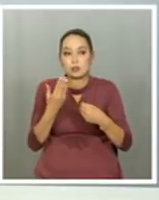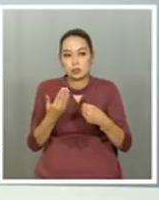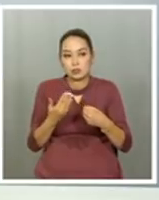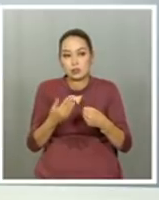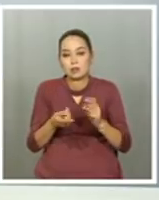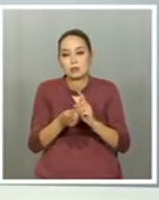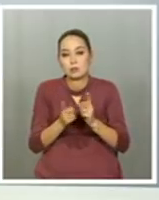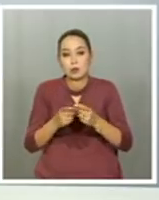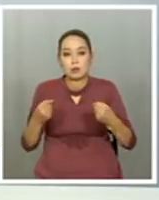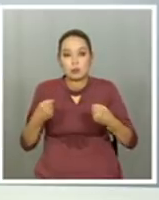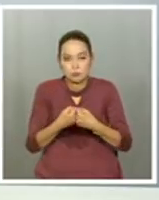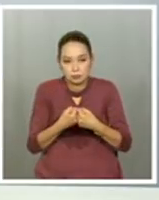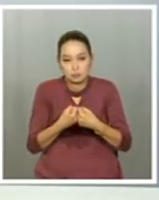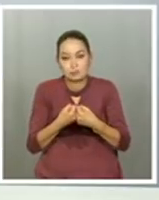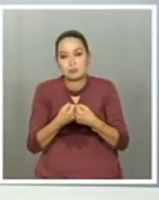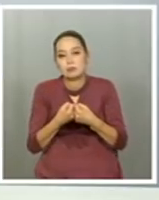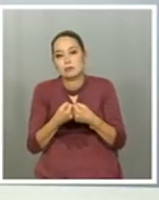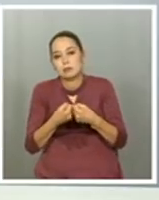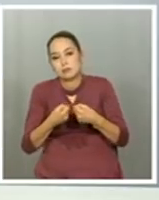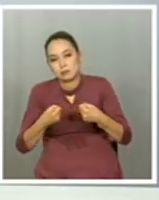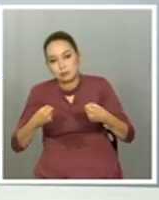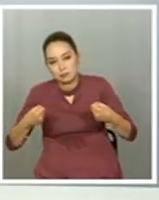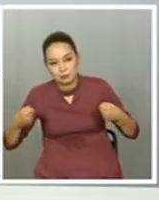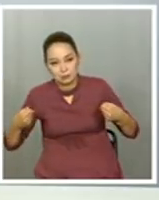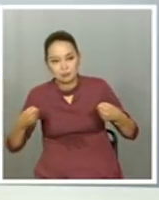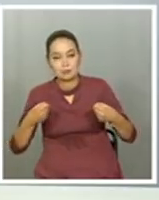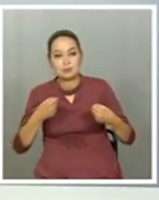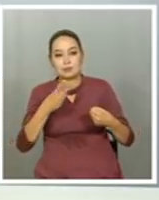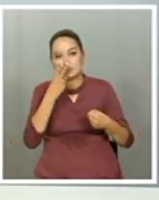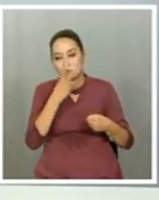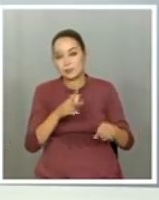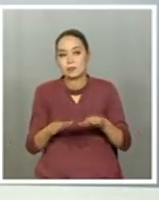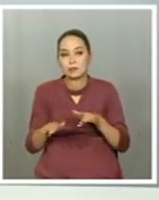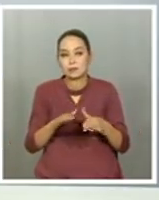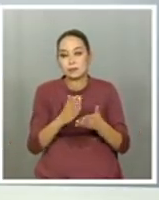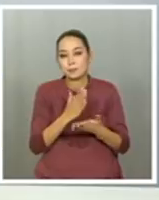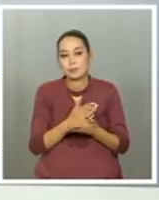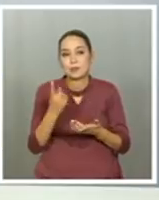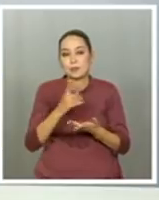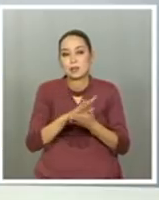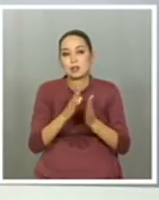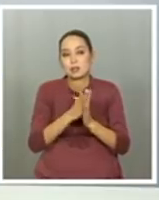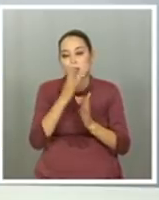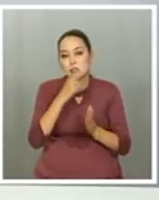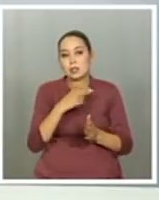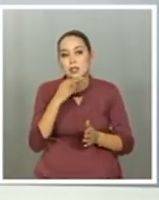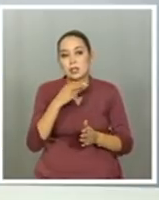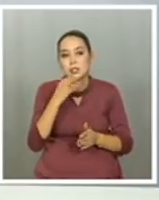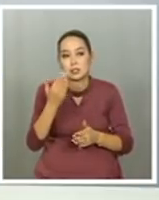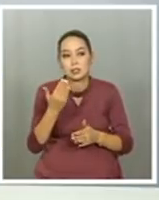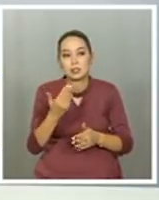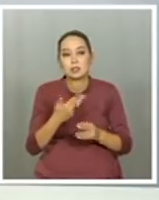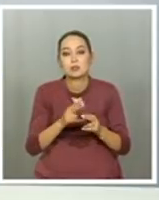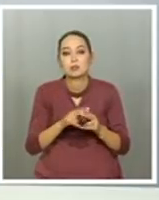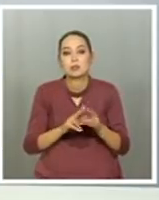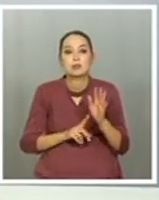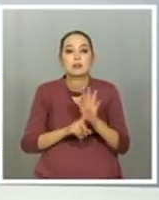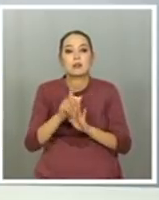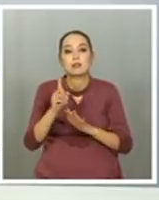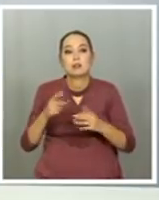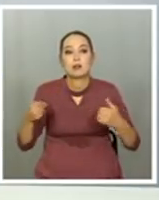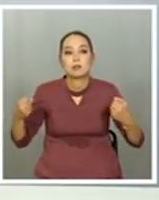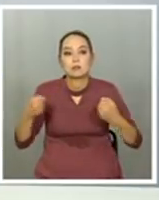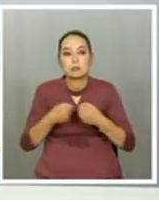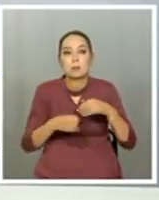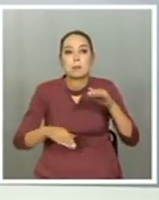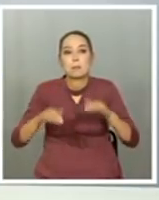денелердің әрекеттесуден кейінгі қозғалыстары көрсетіліп отыр. Бірінші жағдайда назар аударатын болсаңыздар, бізде әрекеттесуге дейін бұлардың